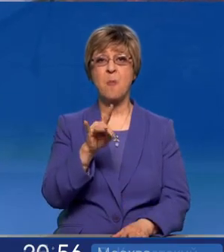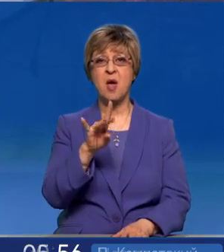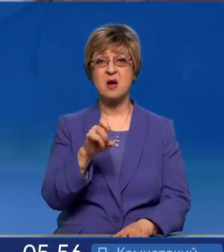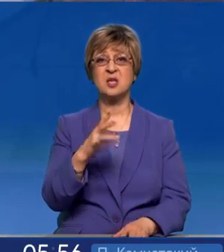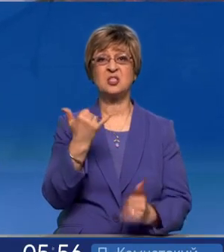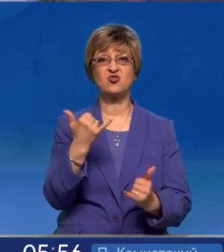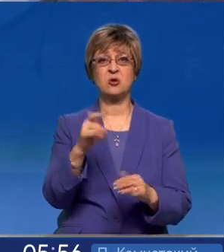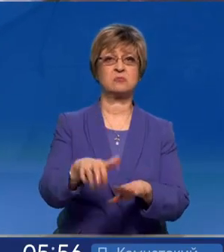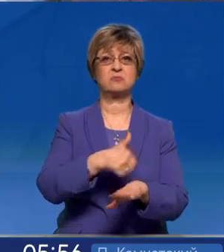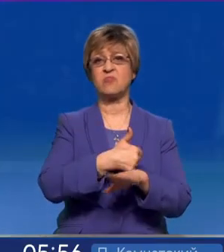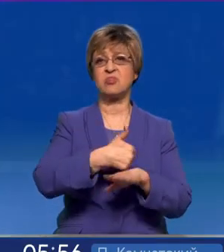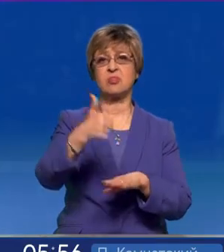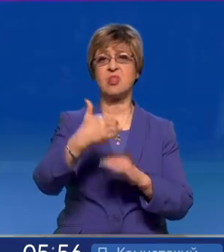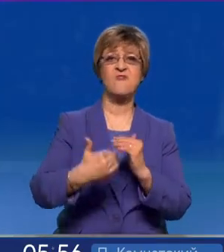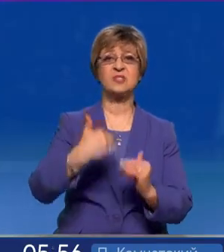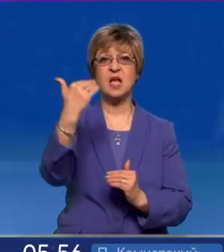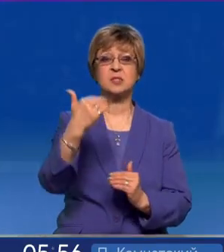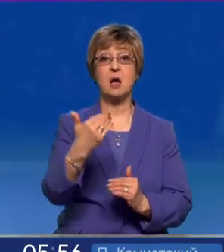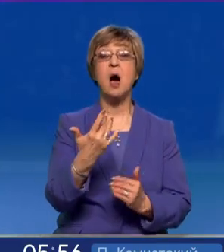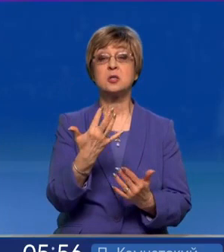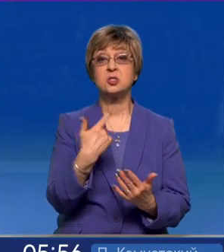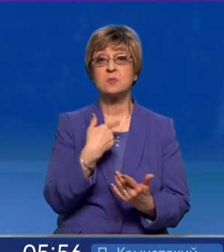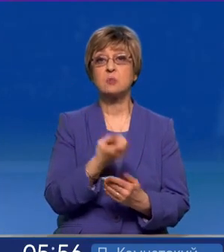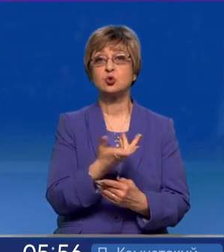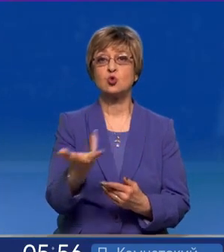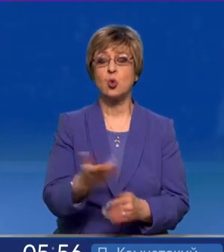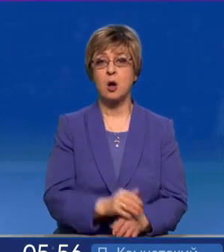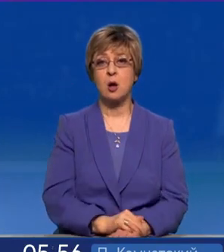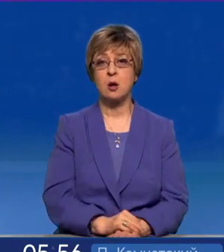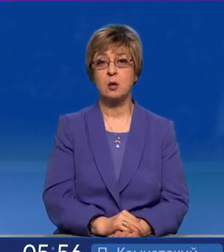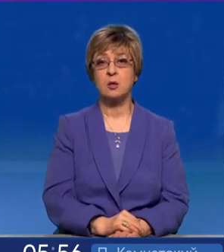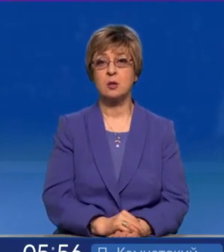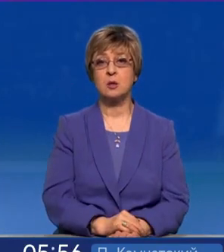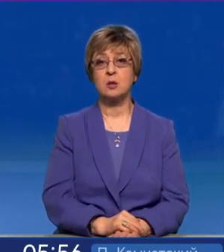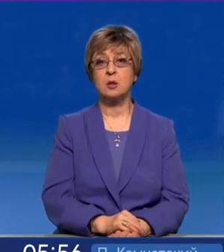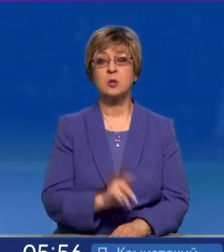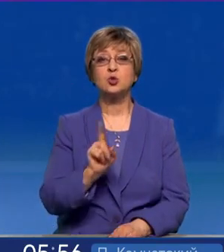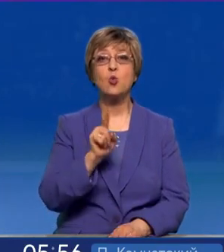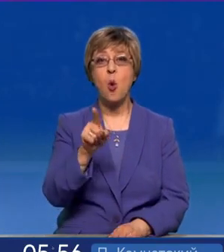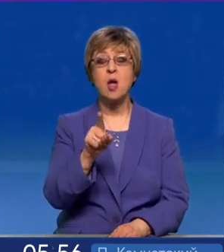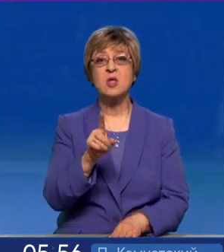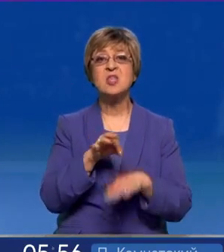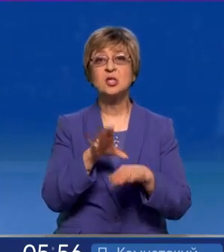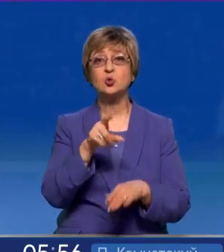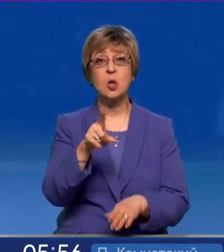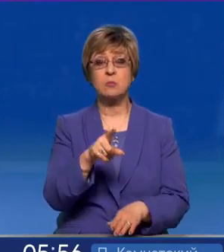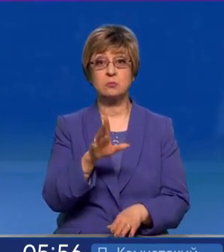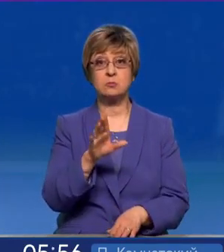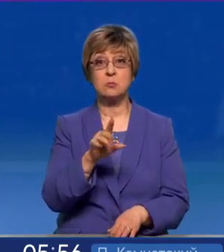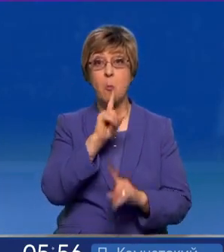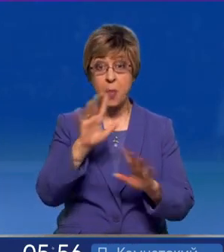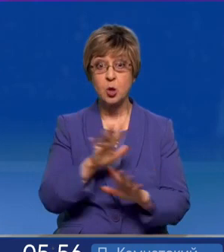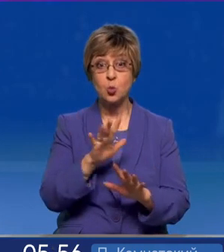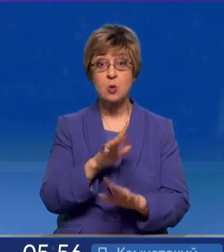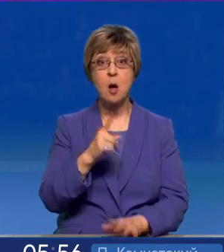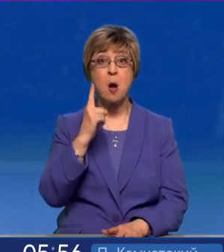удивился, зачем нам их столько, а мы видели, как они выглядят, а что они несут, там, извините, там один мат-перемат, так уж если, да. Вот.